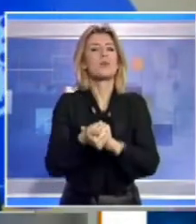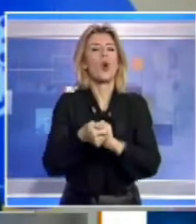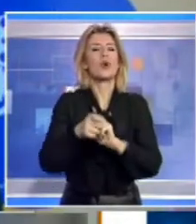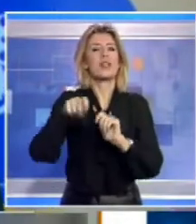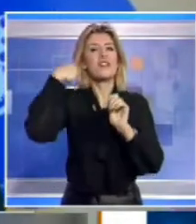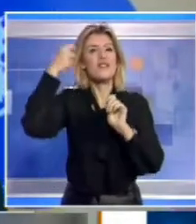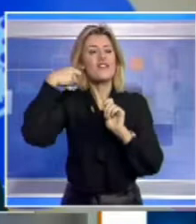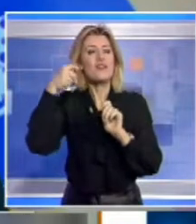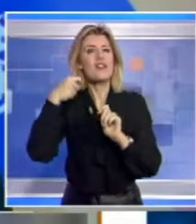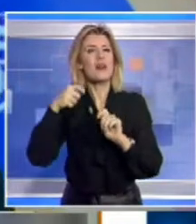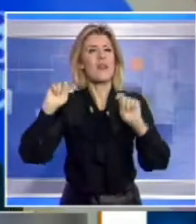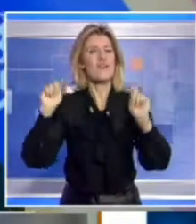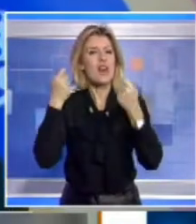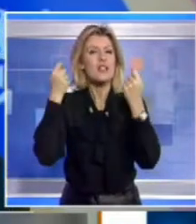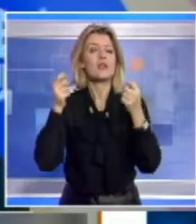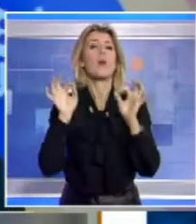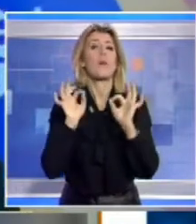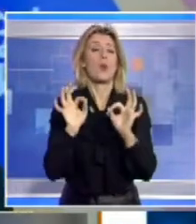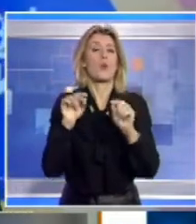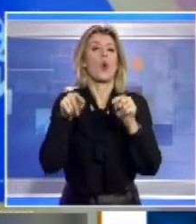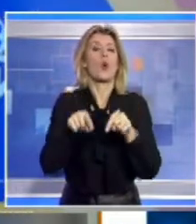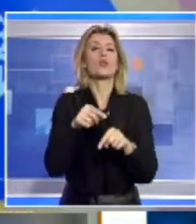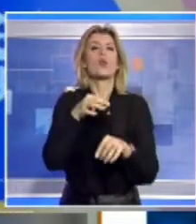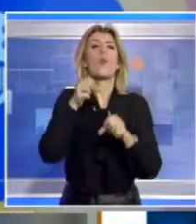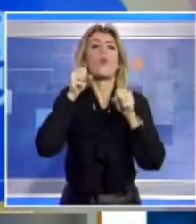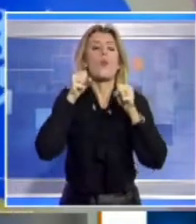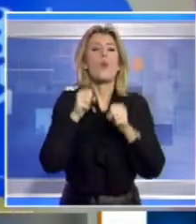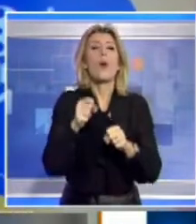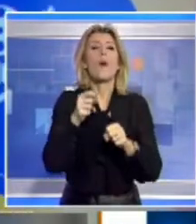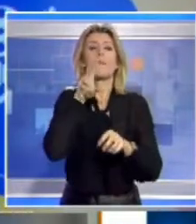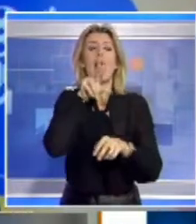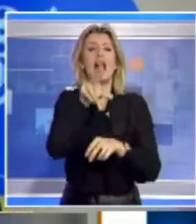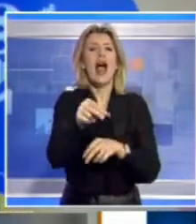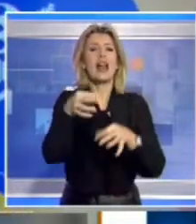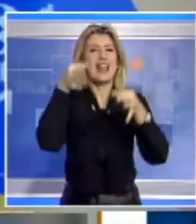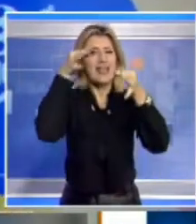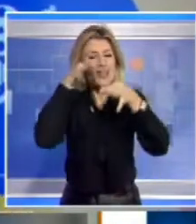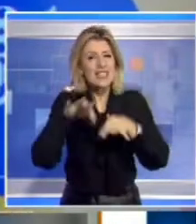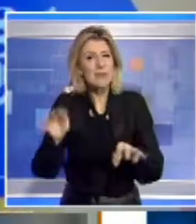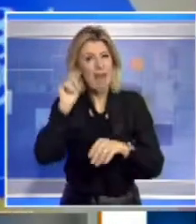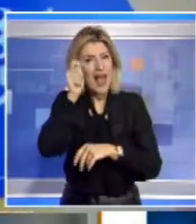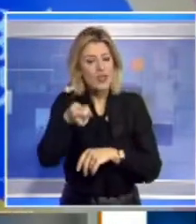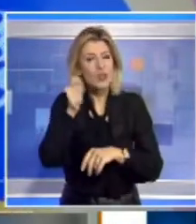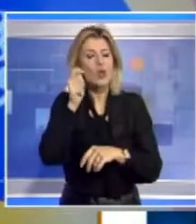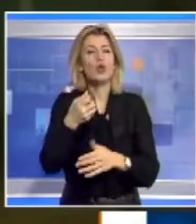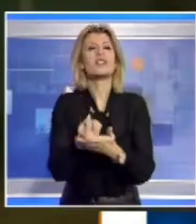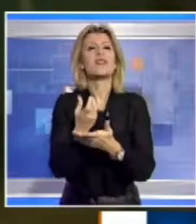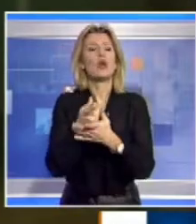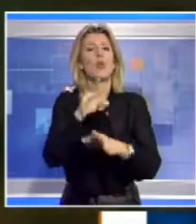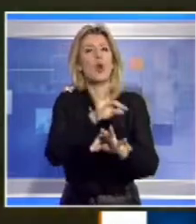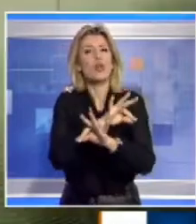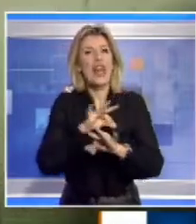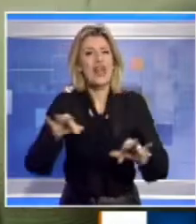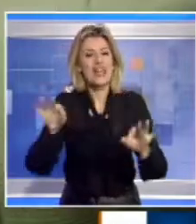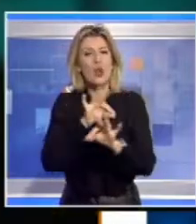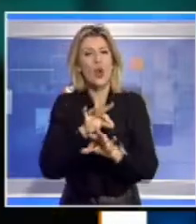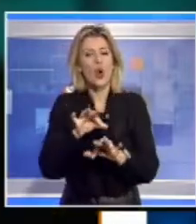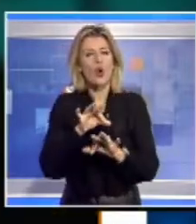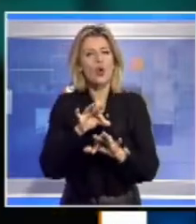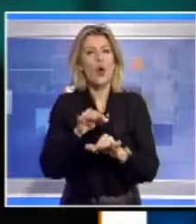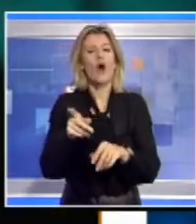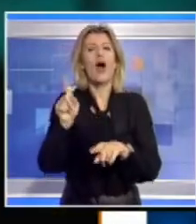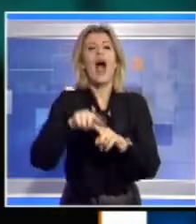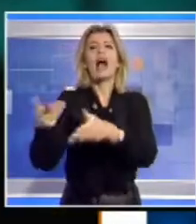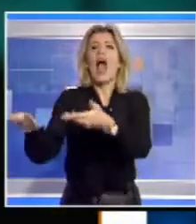sia esattamente questo: poter parlare di rispetto, poter parlare di sviluppo del territorio, poter parlare